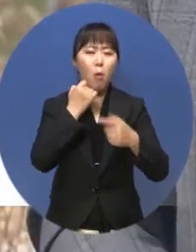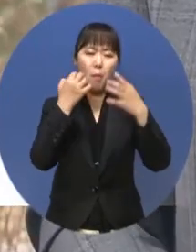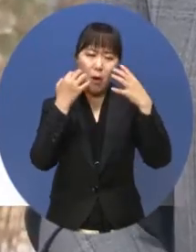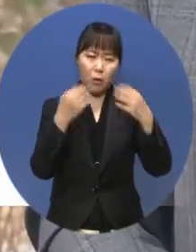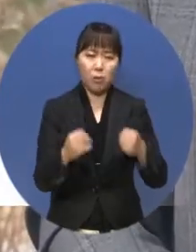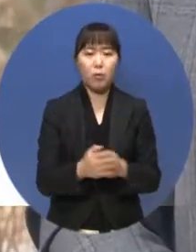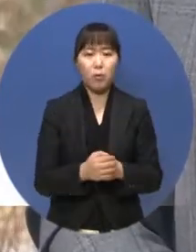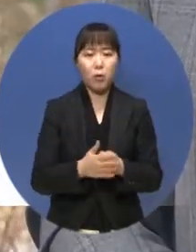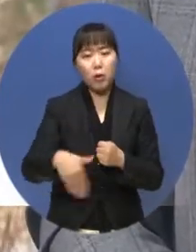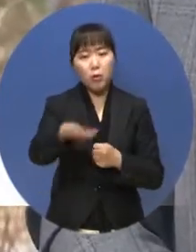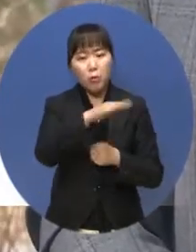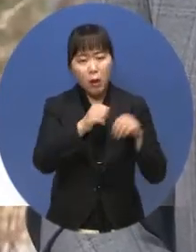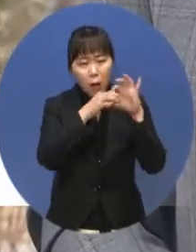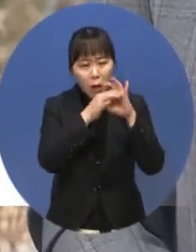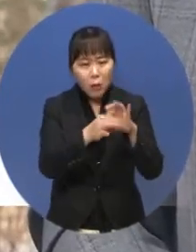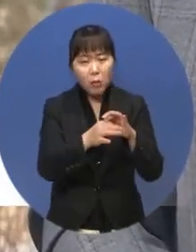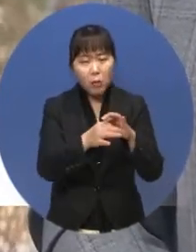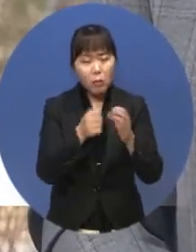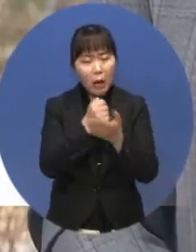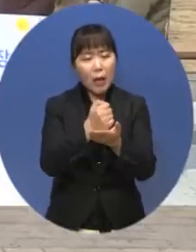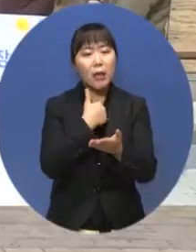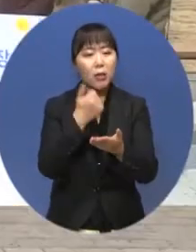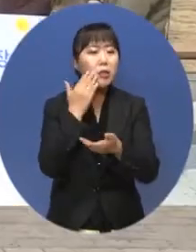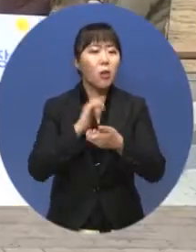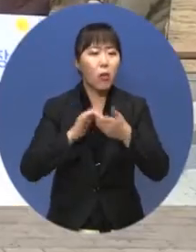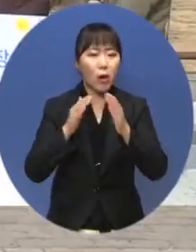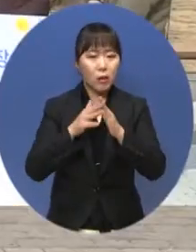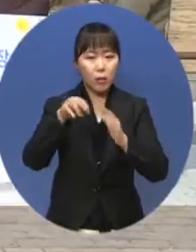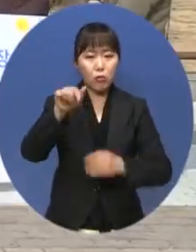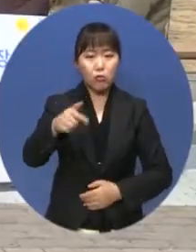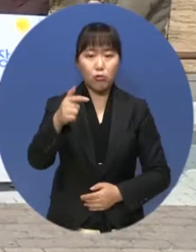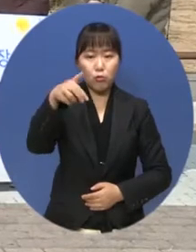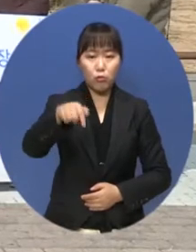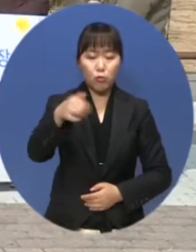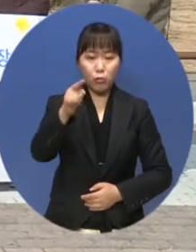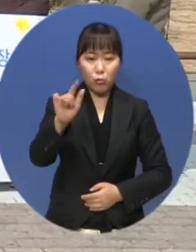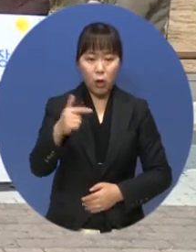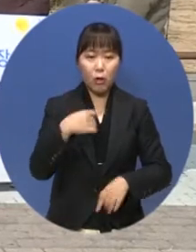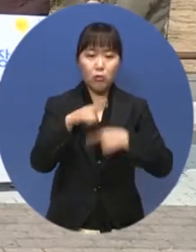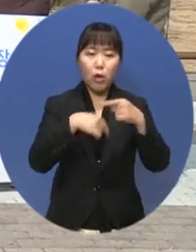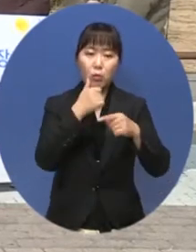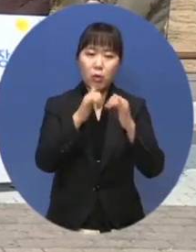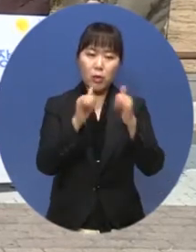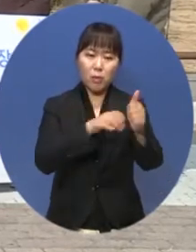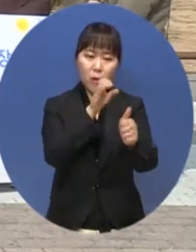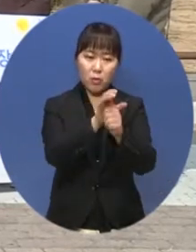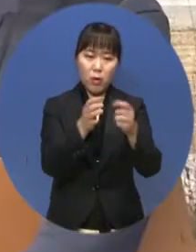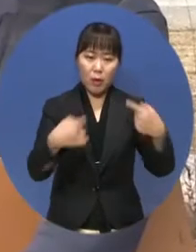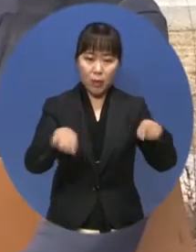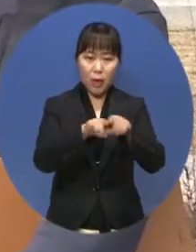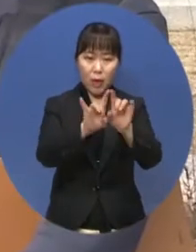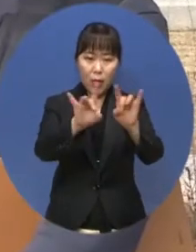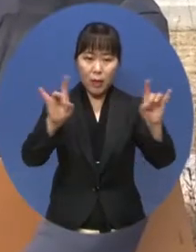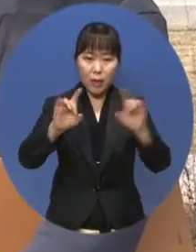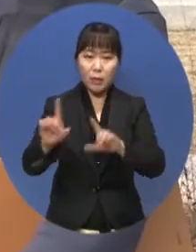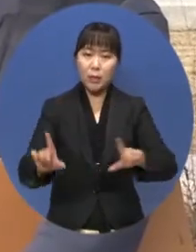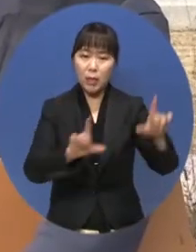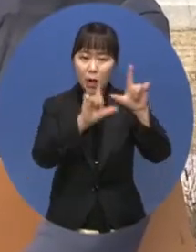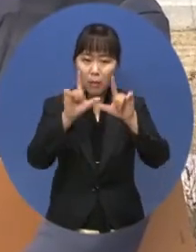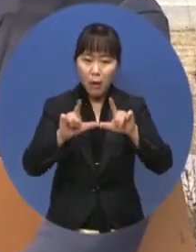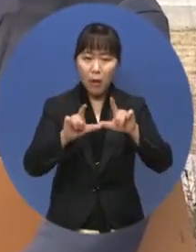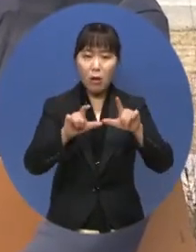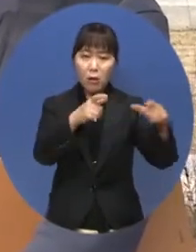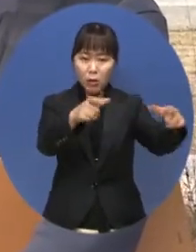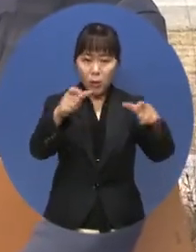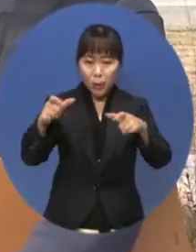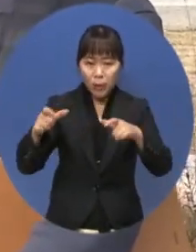우리가 계속해서 주장해왔던 청와대 춘추관 수화통역사 배치 와 함께 가짜의 삶의 영역에서